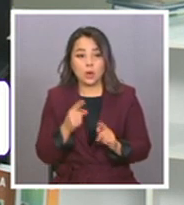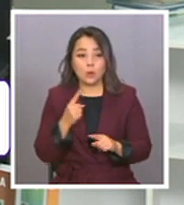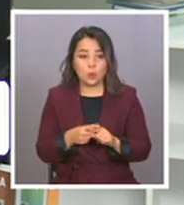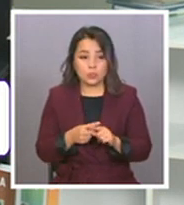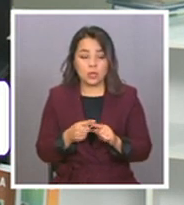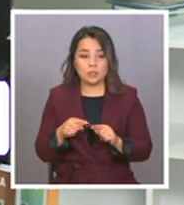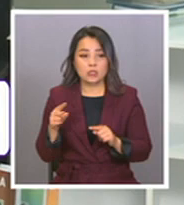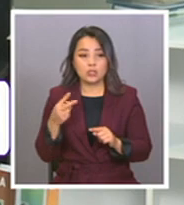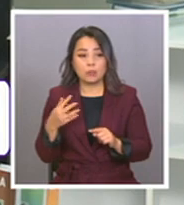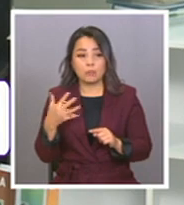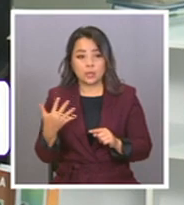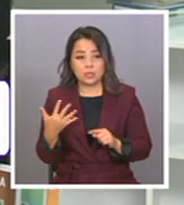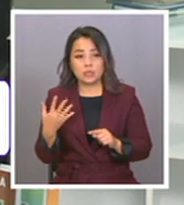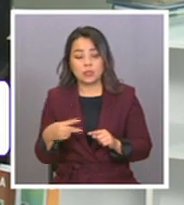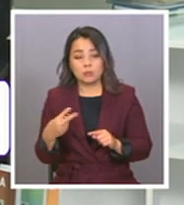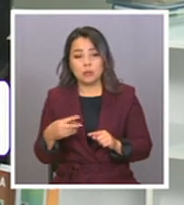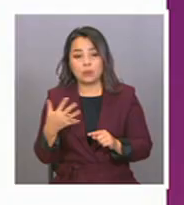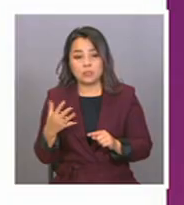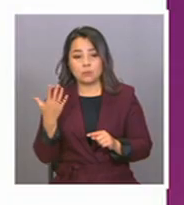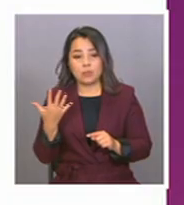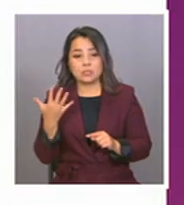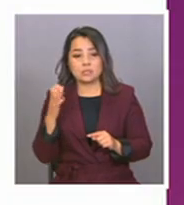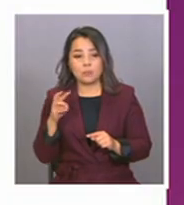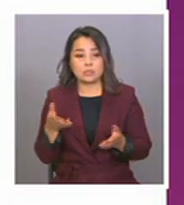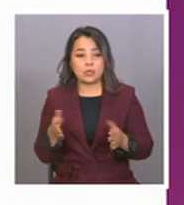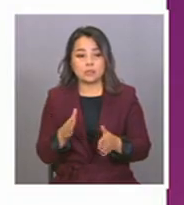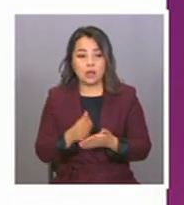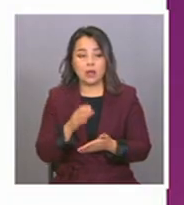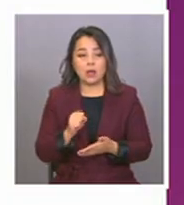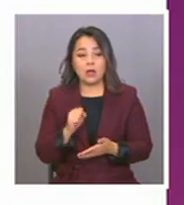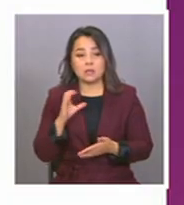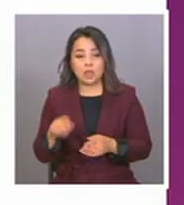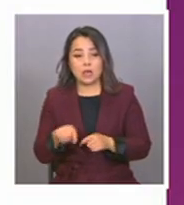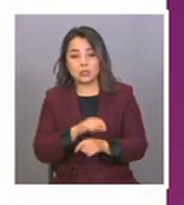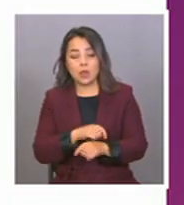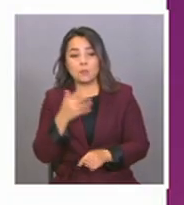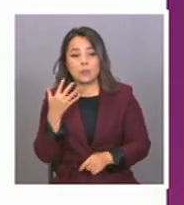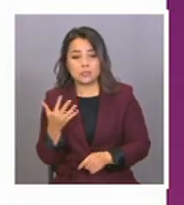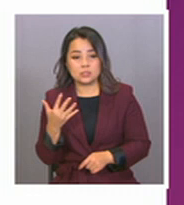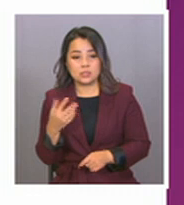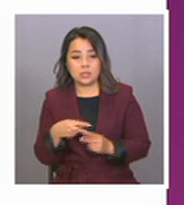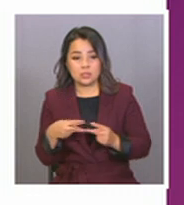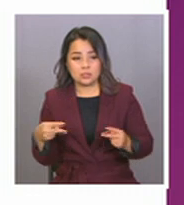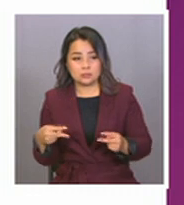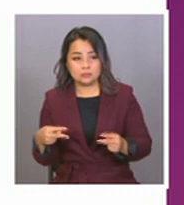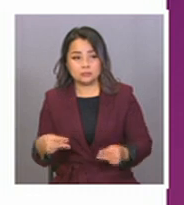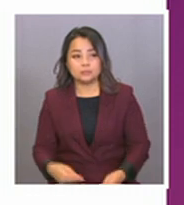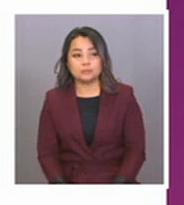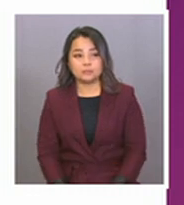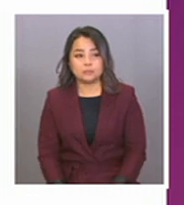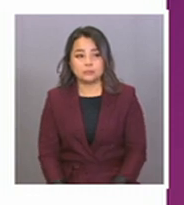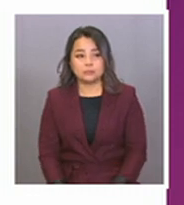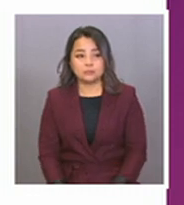асты 25, 25-тен 5 шығады екен. АЦ векторының ұзындығы ол 5-ке тең. Көзіміз жеткізу